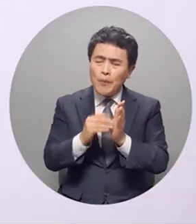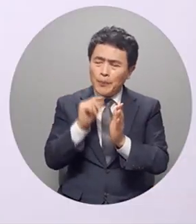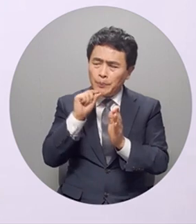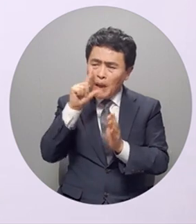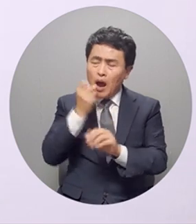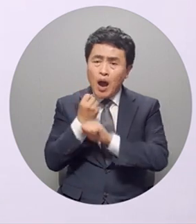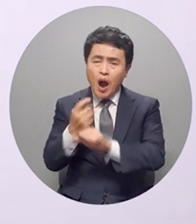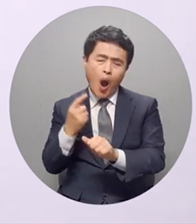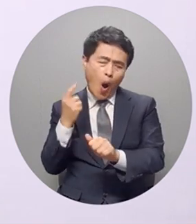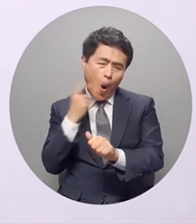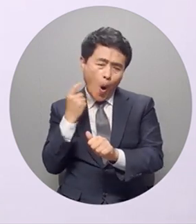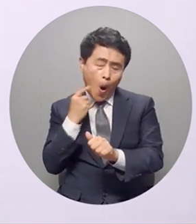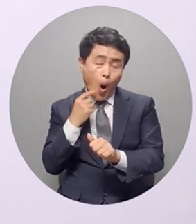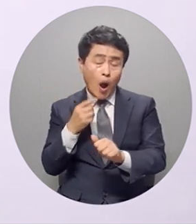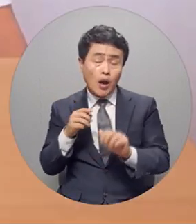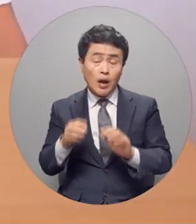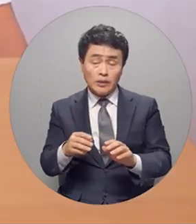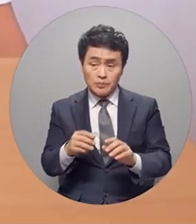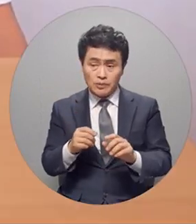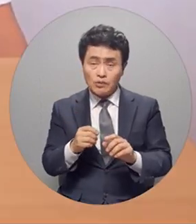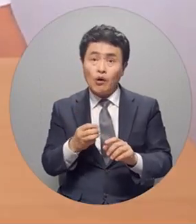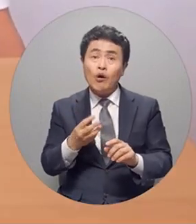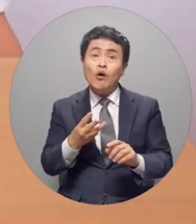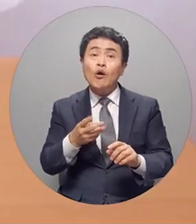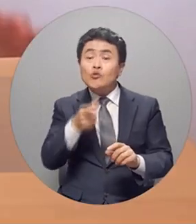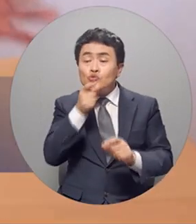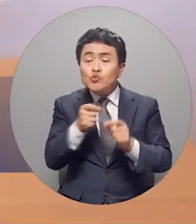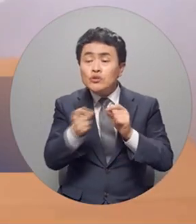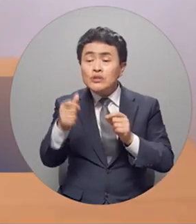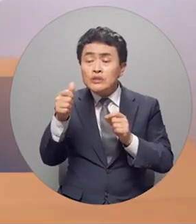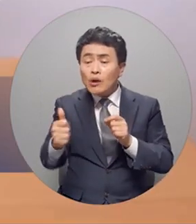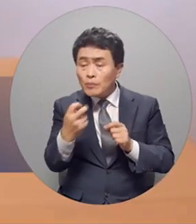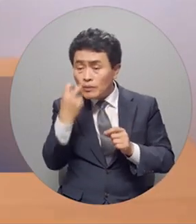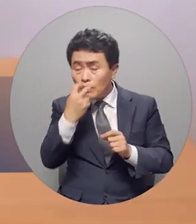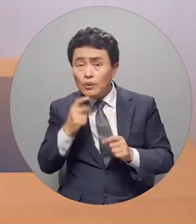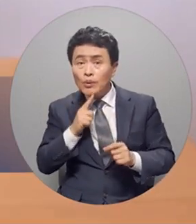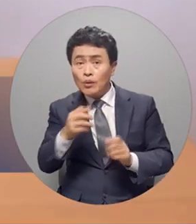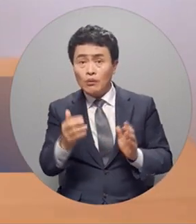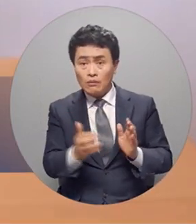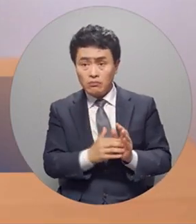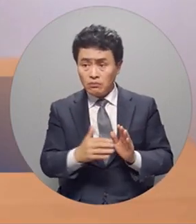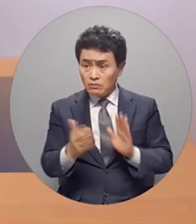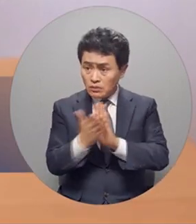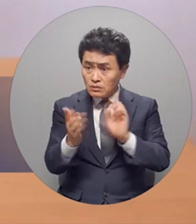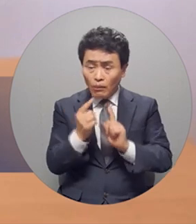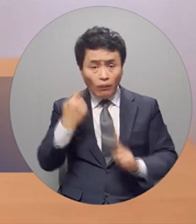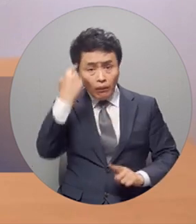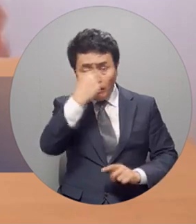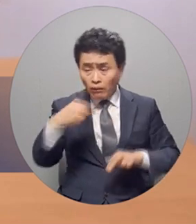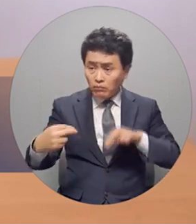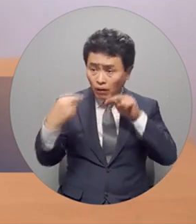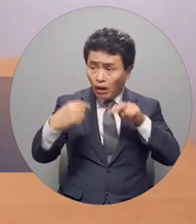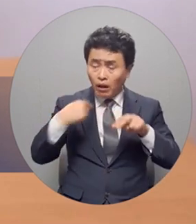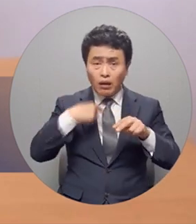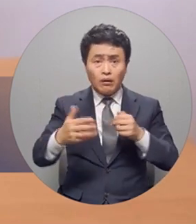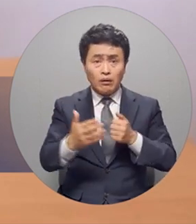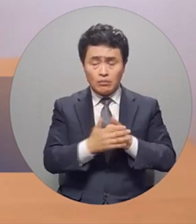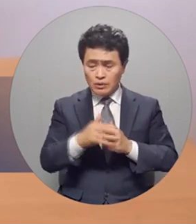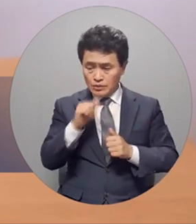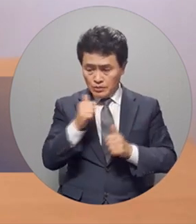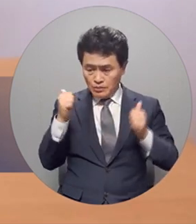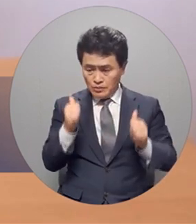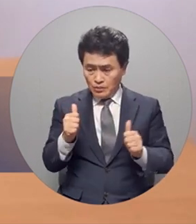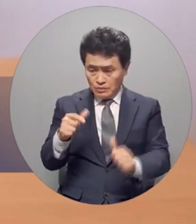혐의로 수원지검에 고소했습니다. 사실 저는 실제로 얼굴을 본 적도 없고 제 변호사로